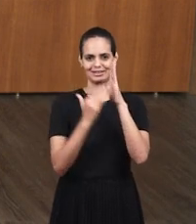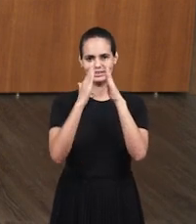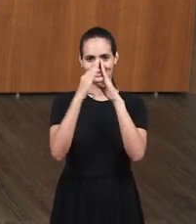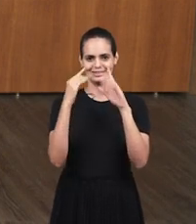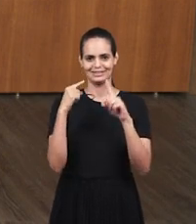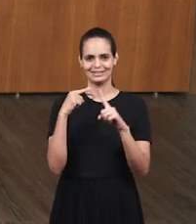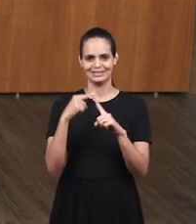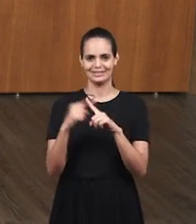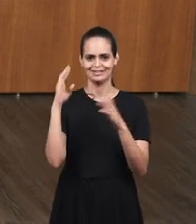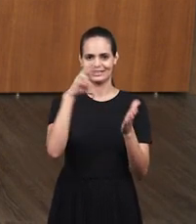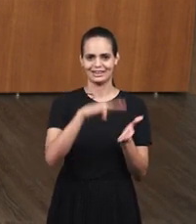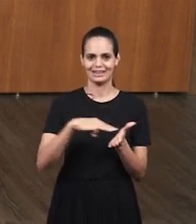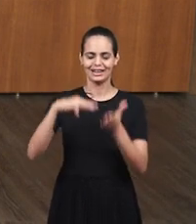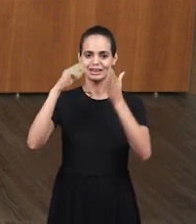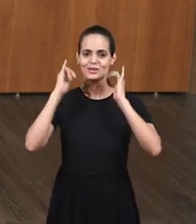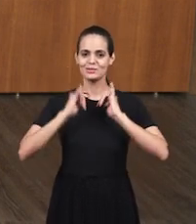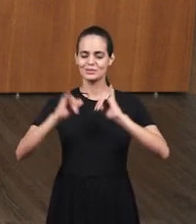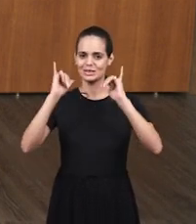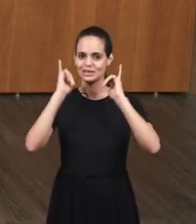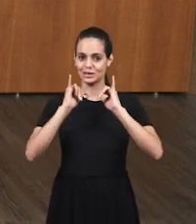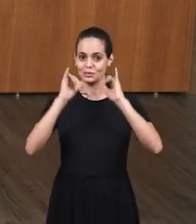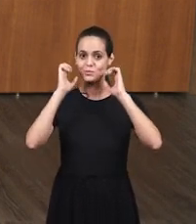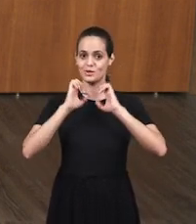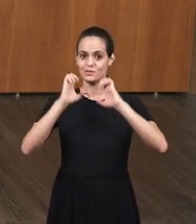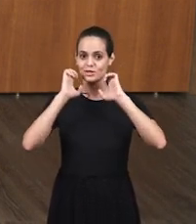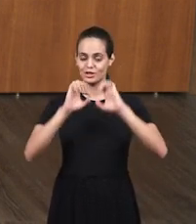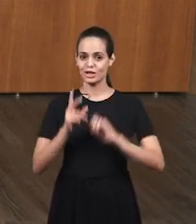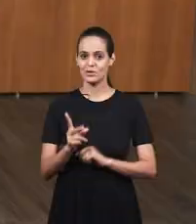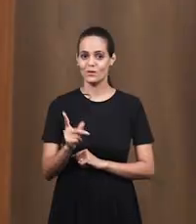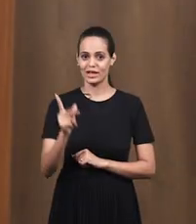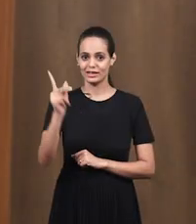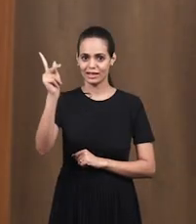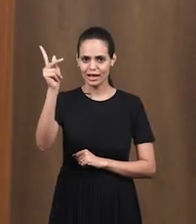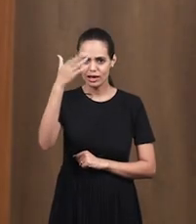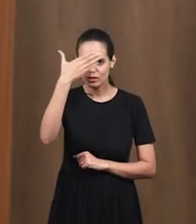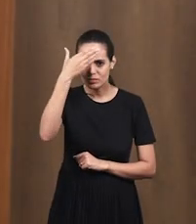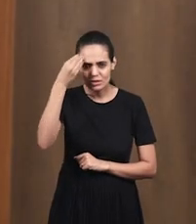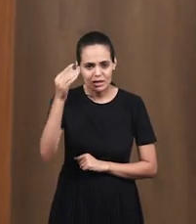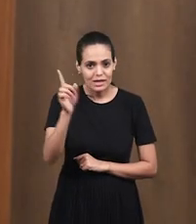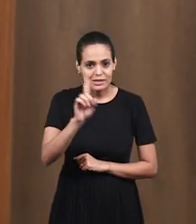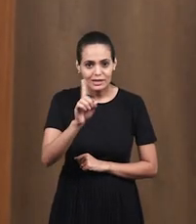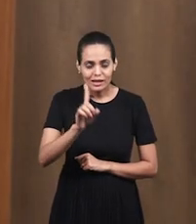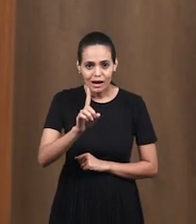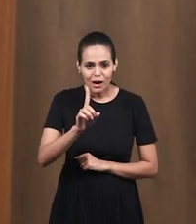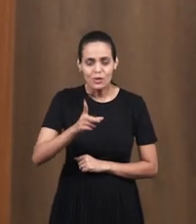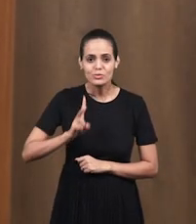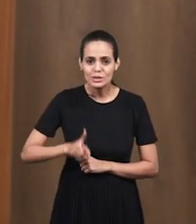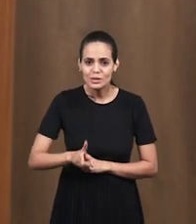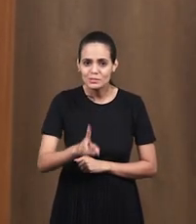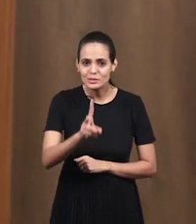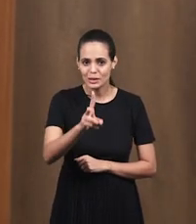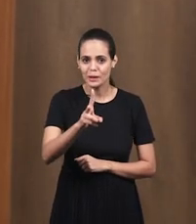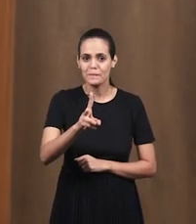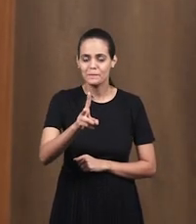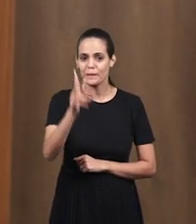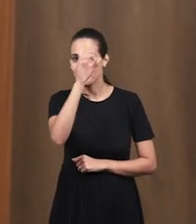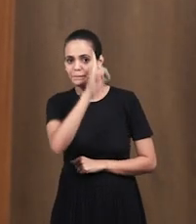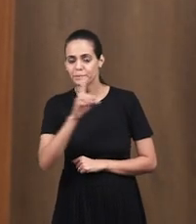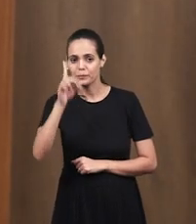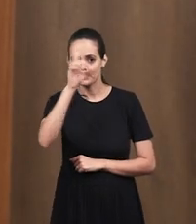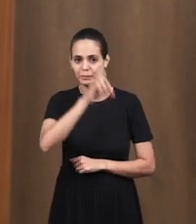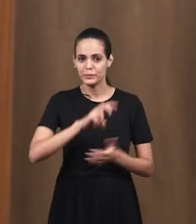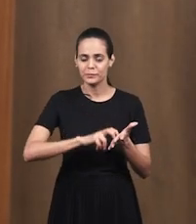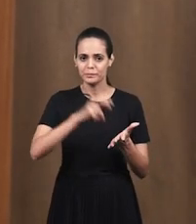программы христианской церкви Маранафа, провозглашая вечное Евангелие. Не забывайте, в каждое воскресенье